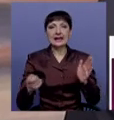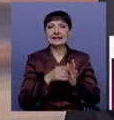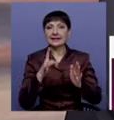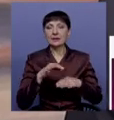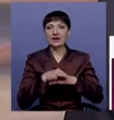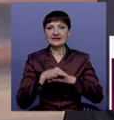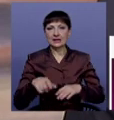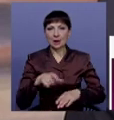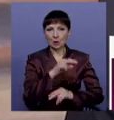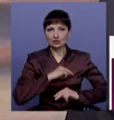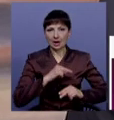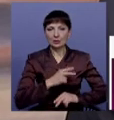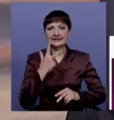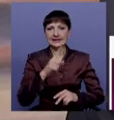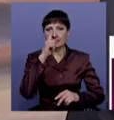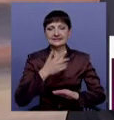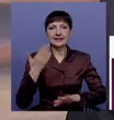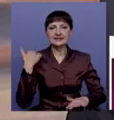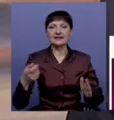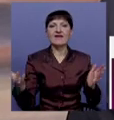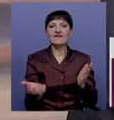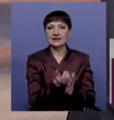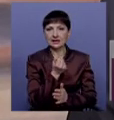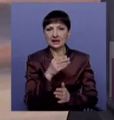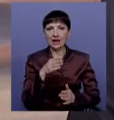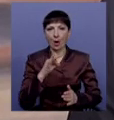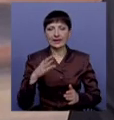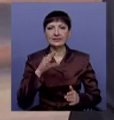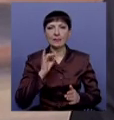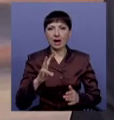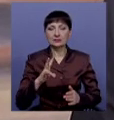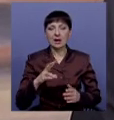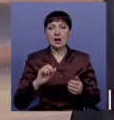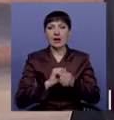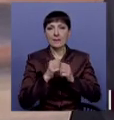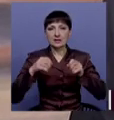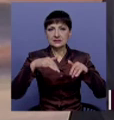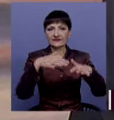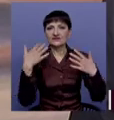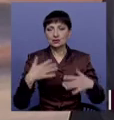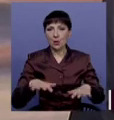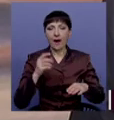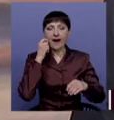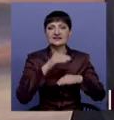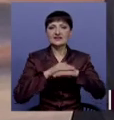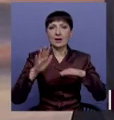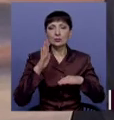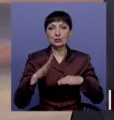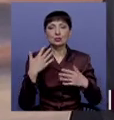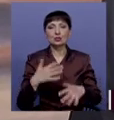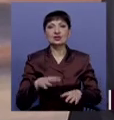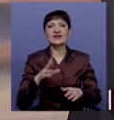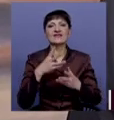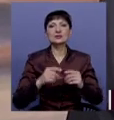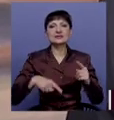дорожных работ три месяца назад выиграла тагила man засыпано гравина щебеночной а смесь асфальтировать дорогу будут весной следующего года